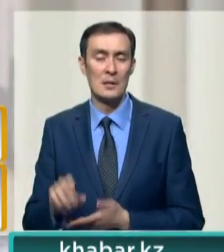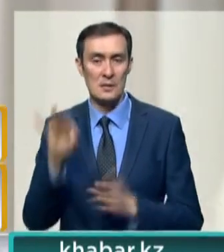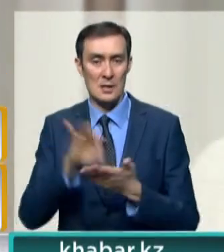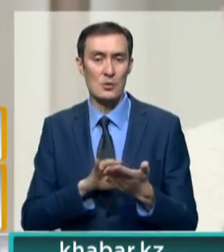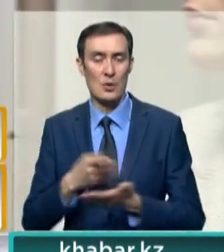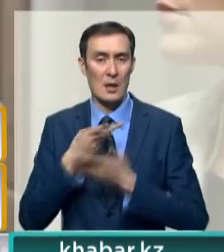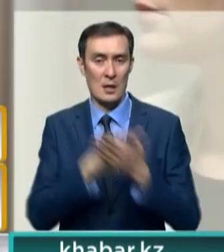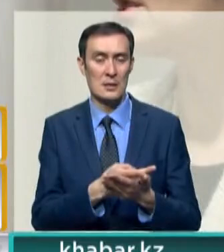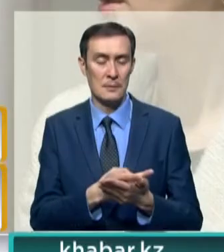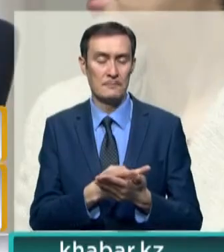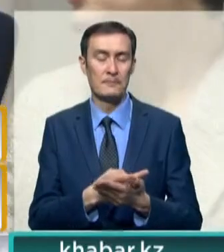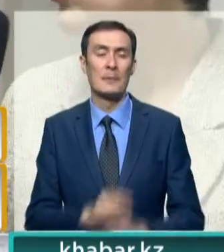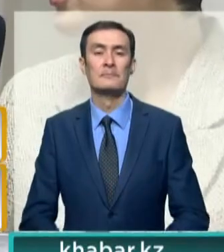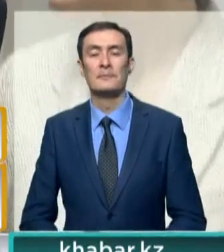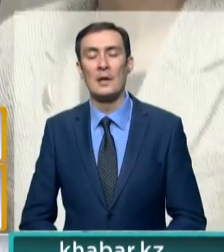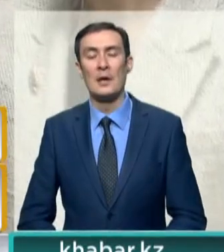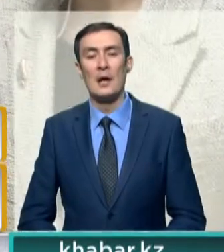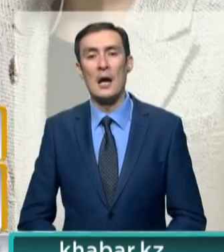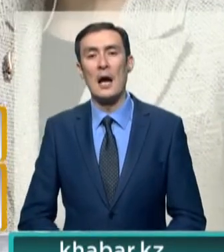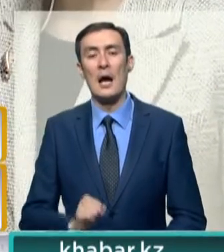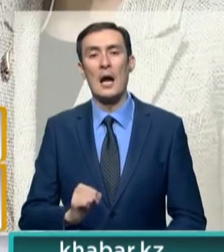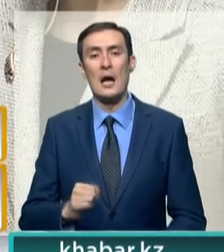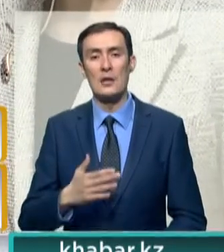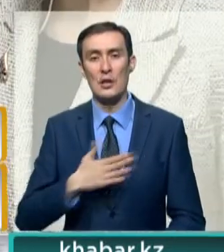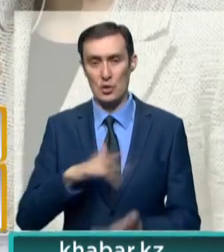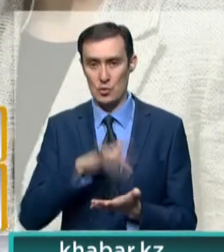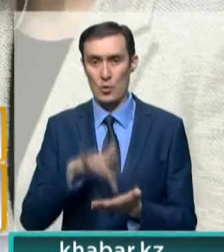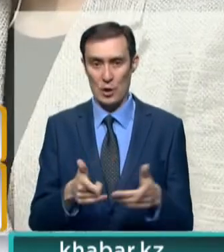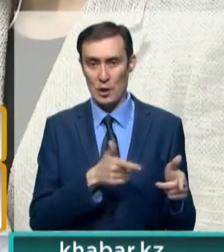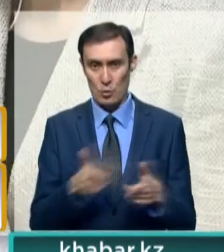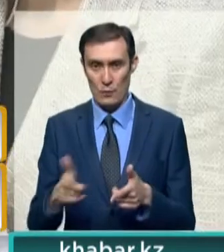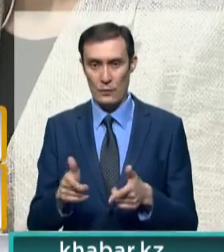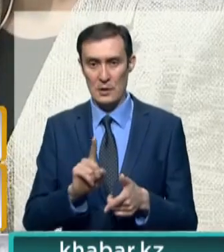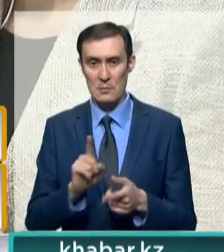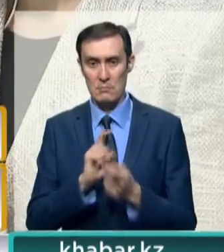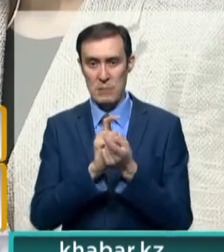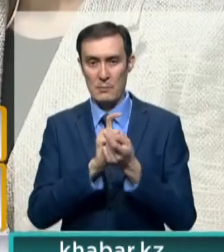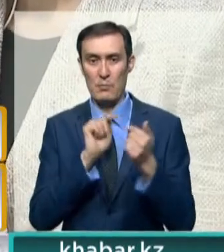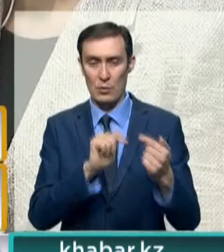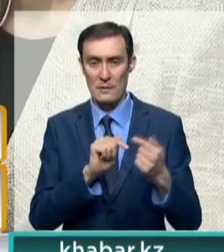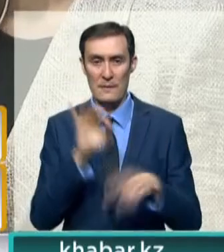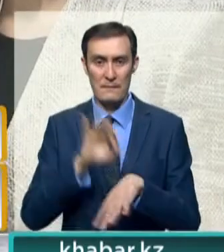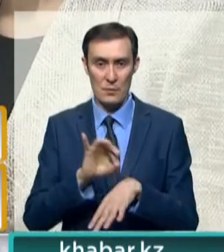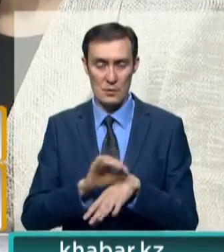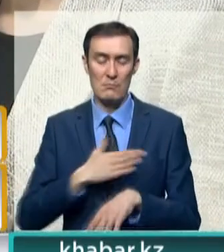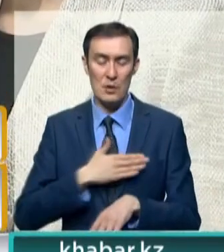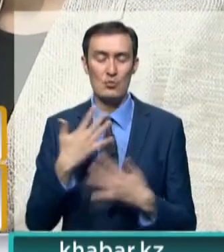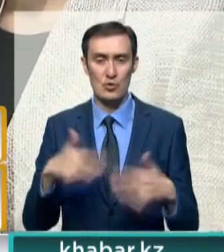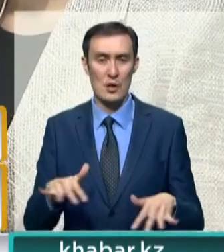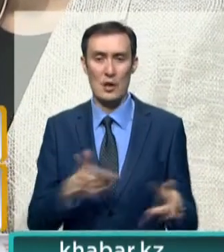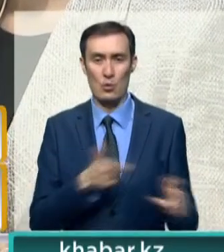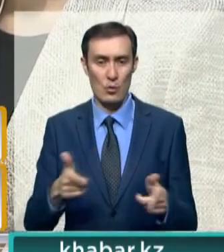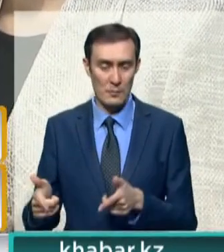поместить на карантин. А насколько готов регион к борьбе с вирусом? Не первый месяц мы готовимся,